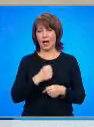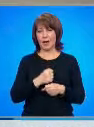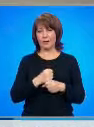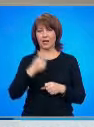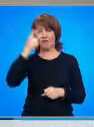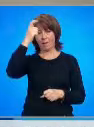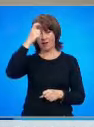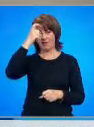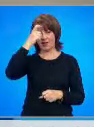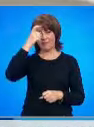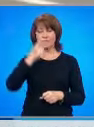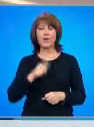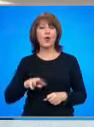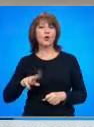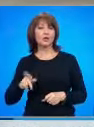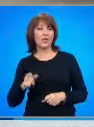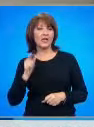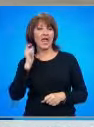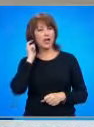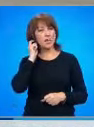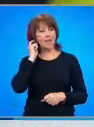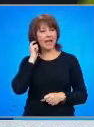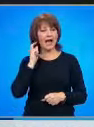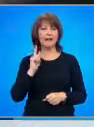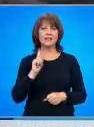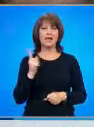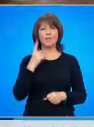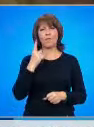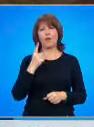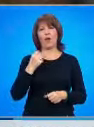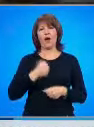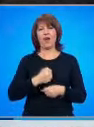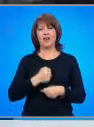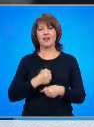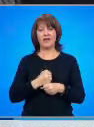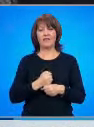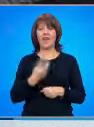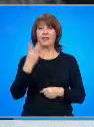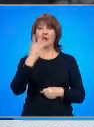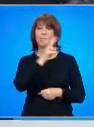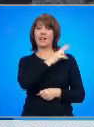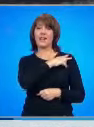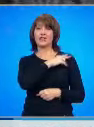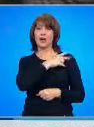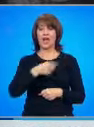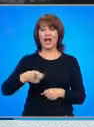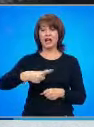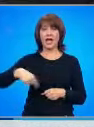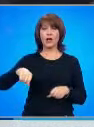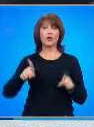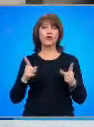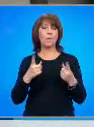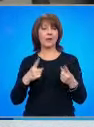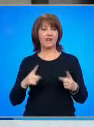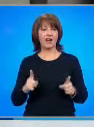МВР. Останалите са назовани само по длъжност, трима началници на районни полицейски управления в